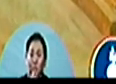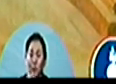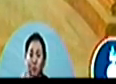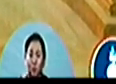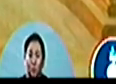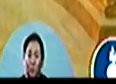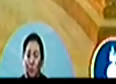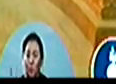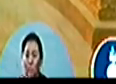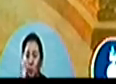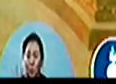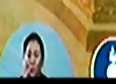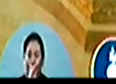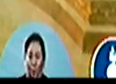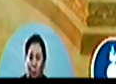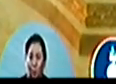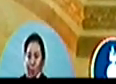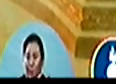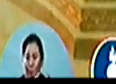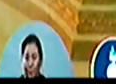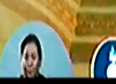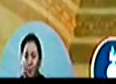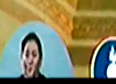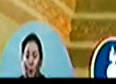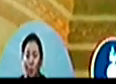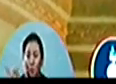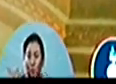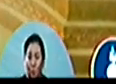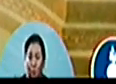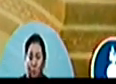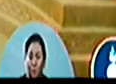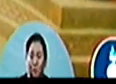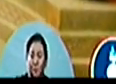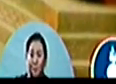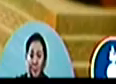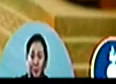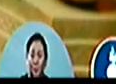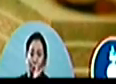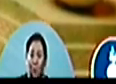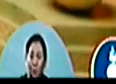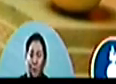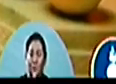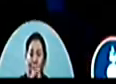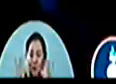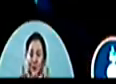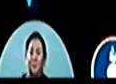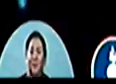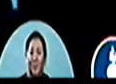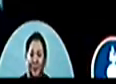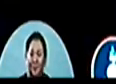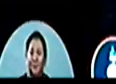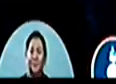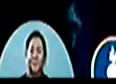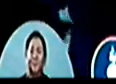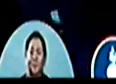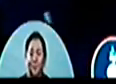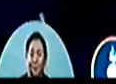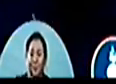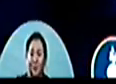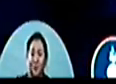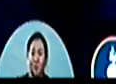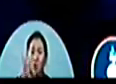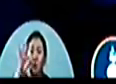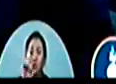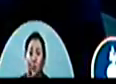хуйлд захирагдаж, энэ бүхнийг хуйлд зохицуулж бид хуйлд нийгэмд амьдардаг. Бидний сонгосон хүмүүс